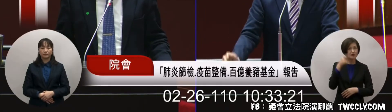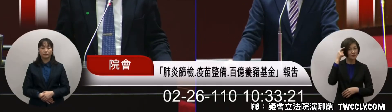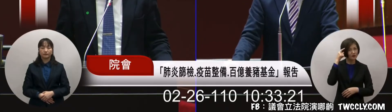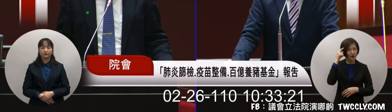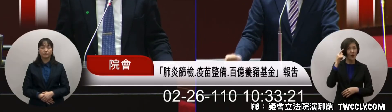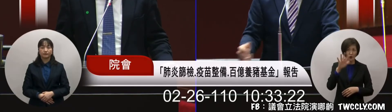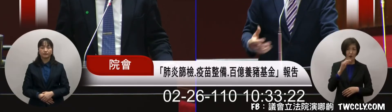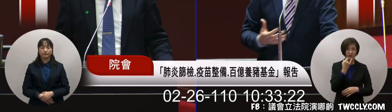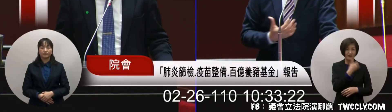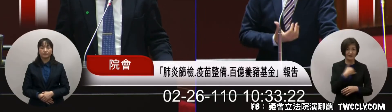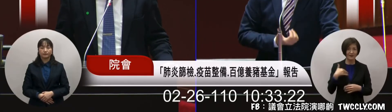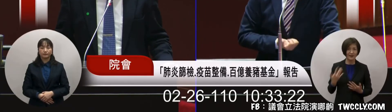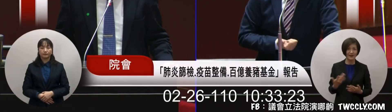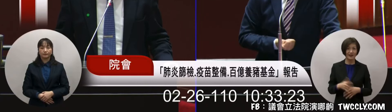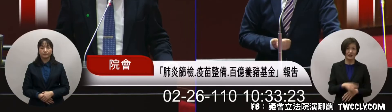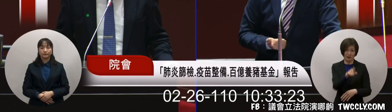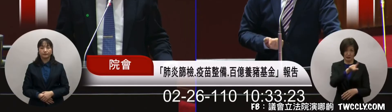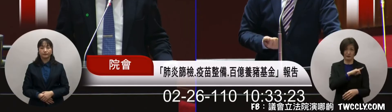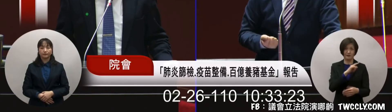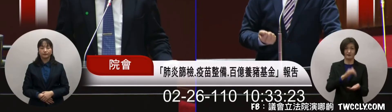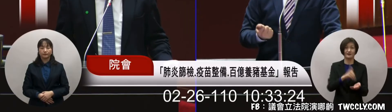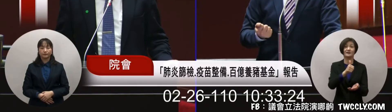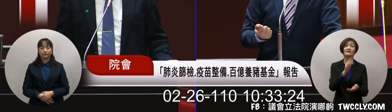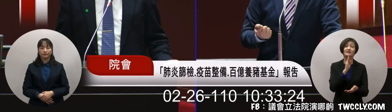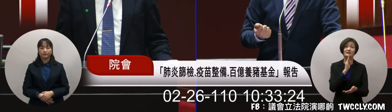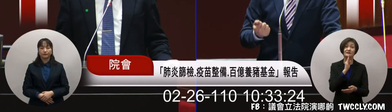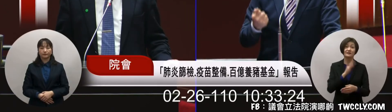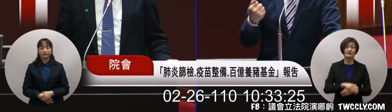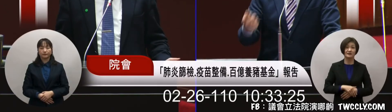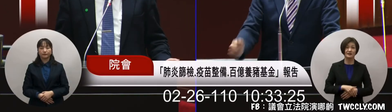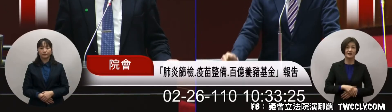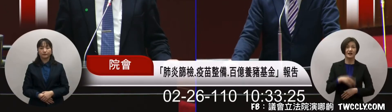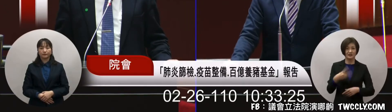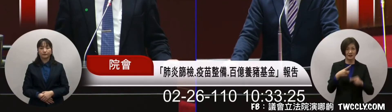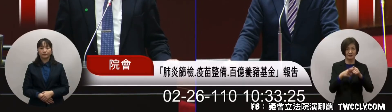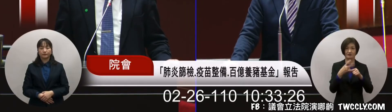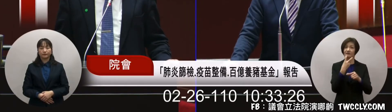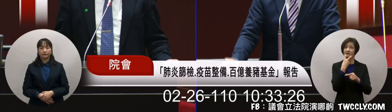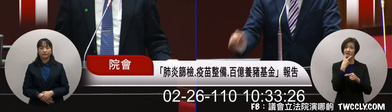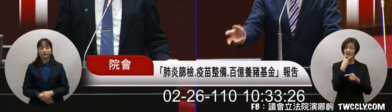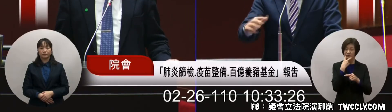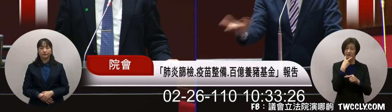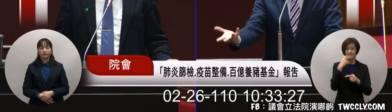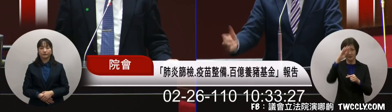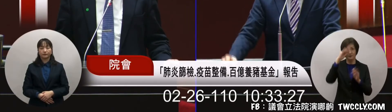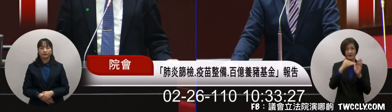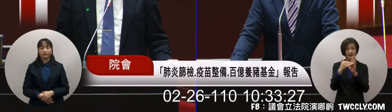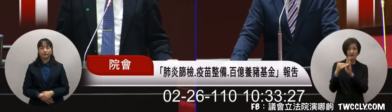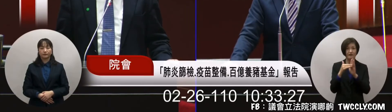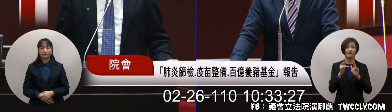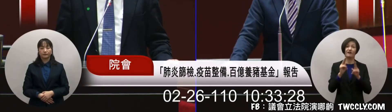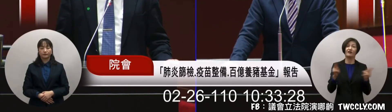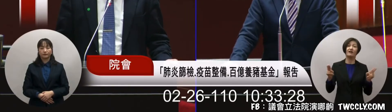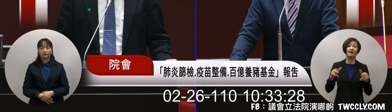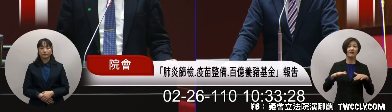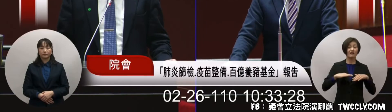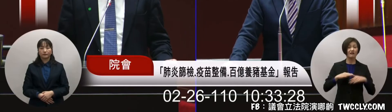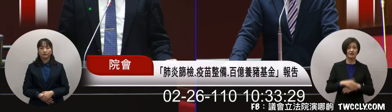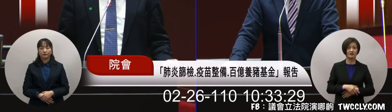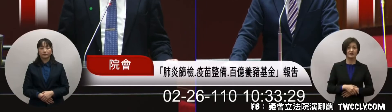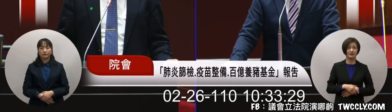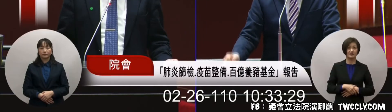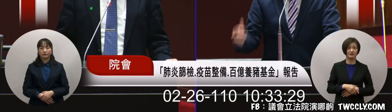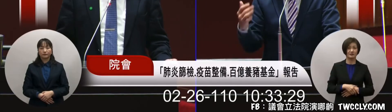种可能性呢？就是说您本身也是医师嘛，然后本身也是中央的防疫人员，那第二波跟第一波其实也就差没有多久的时